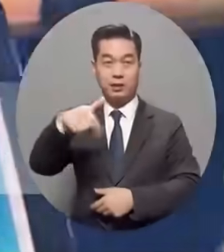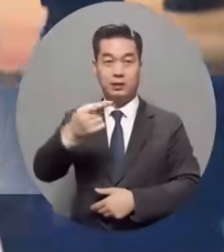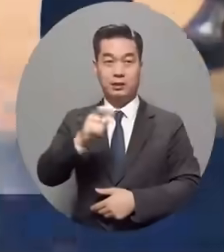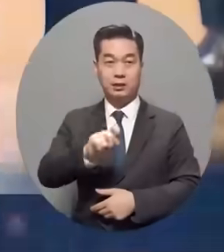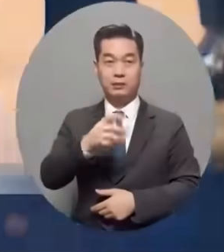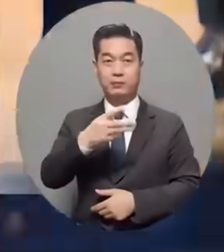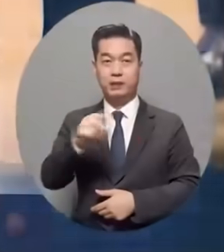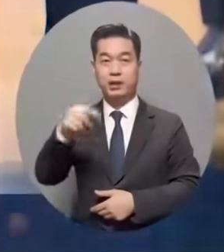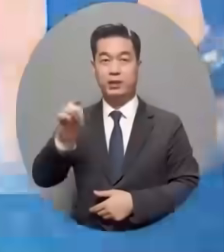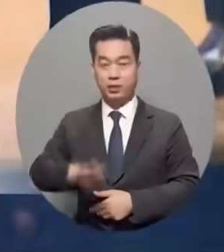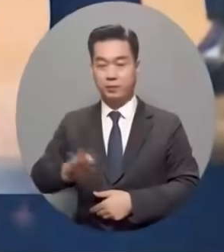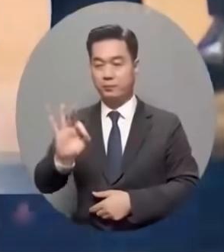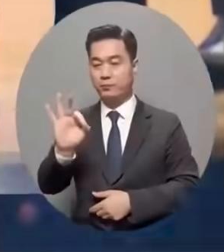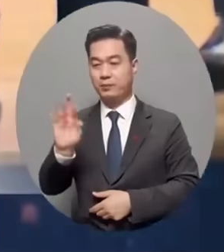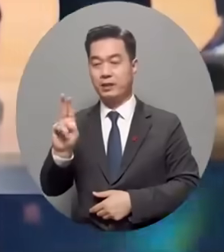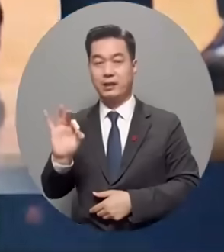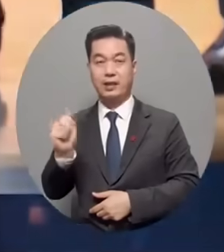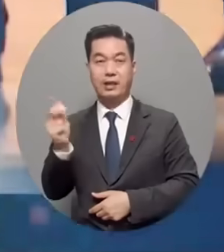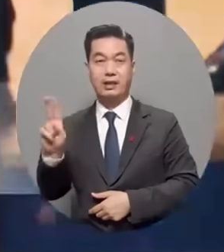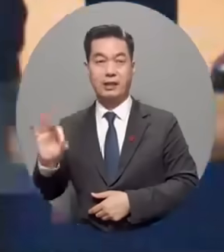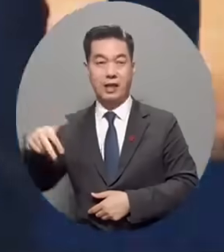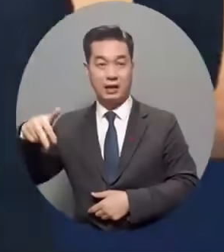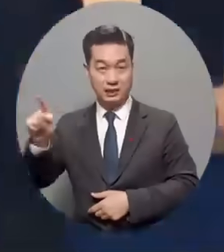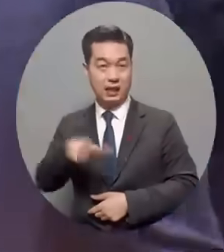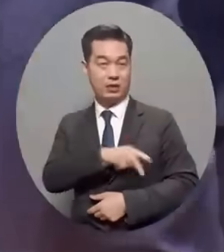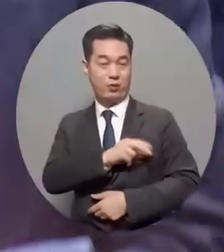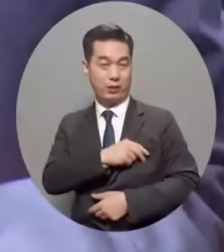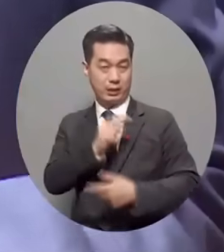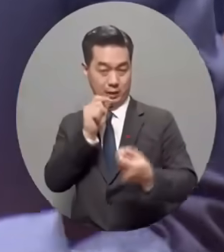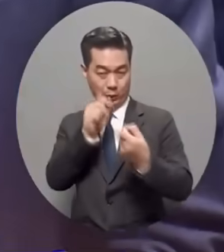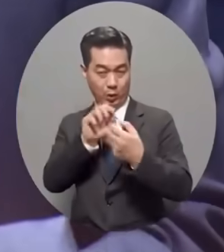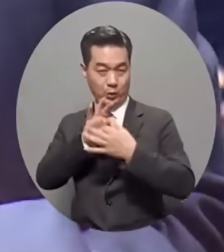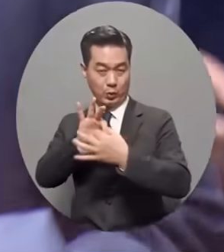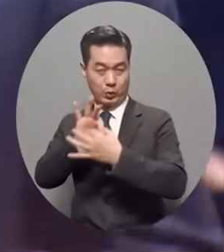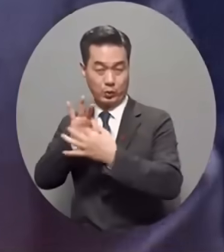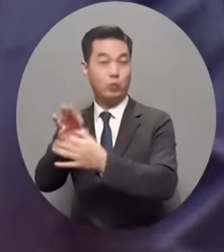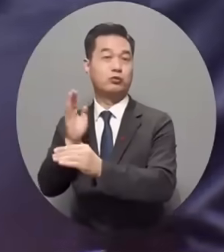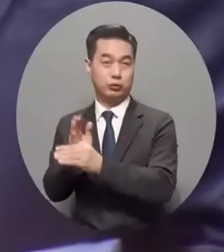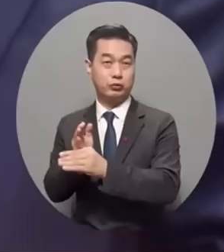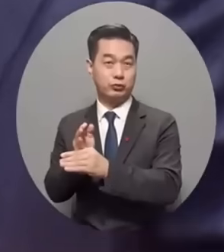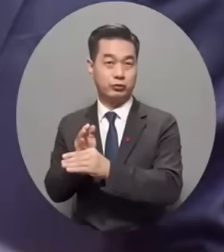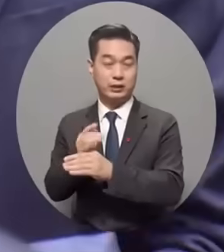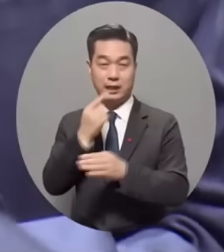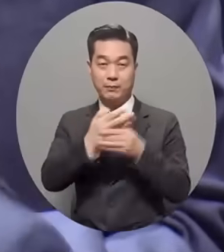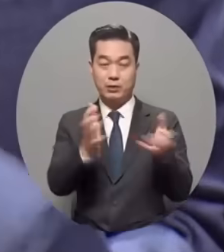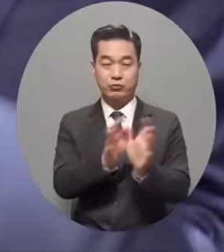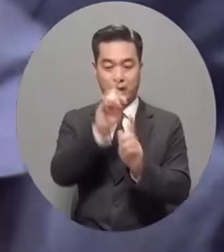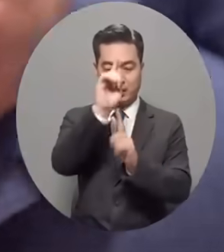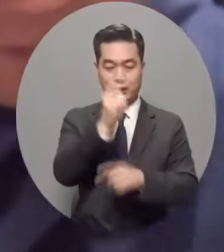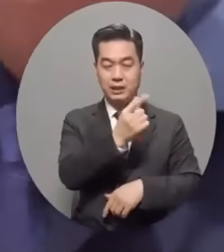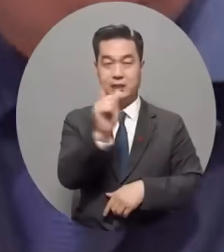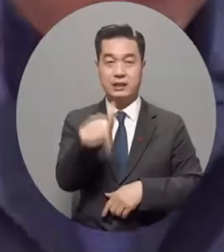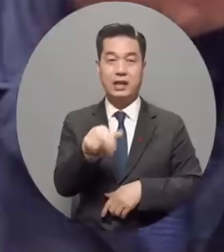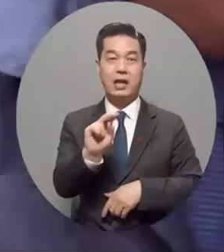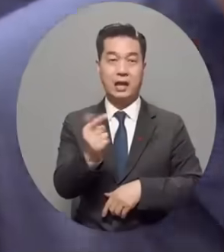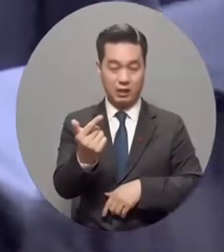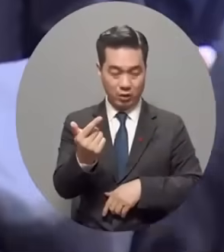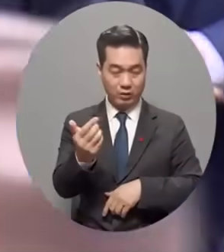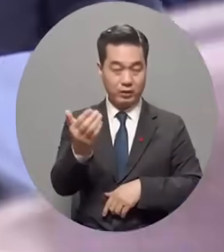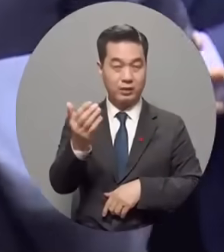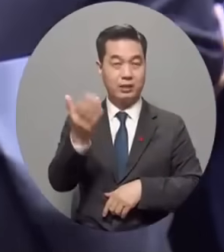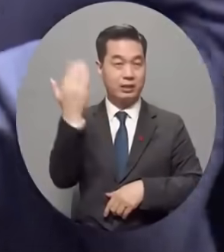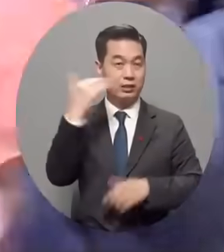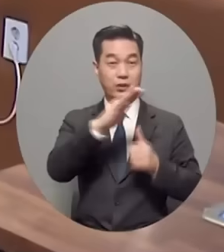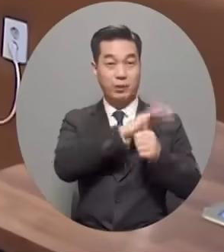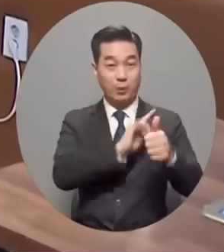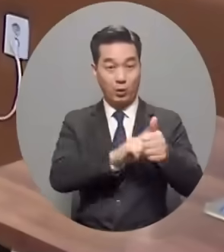양양자 의원과는 긴밀히 소통하고 있다고 했습니다. 신당 창당을 예고한 민주당 이낙연 전 대표 등과의 연대 가능성도